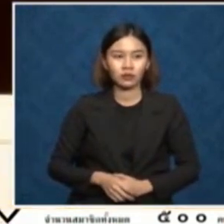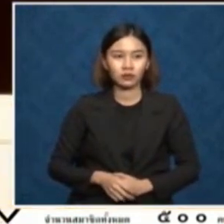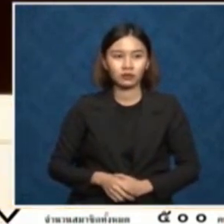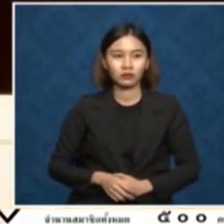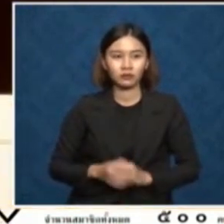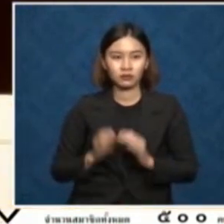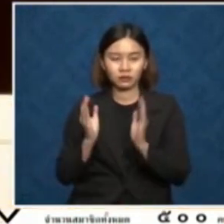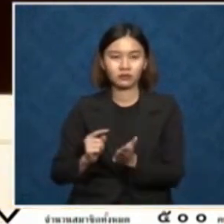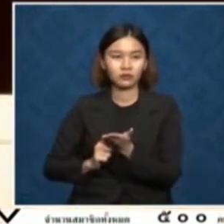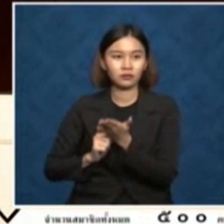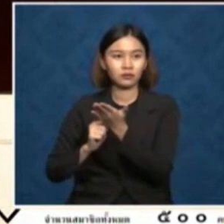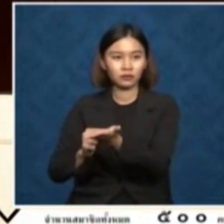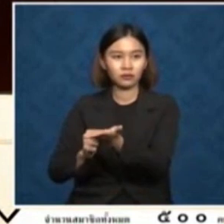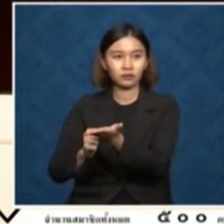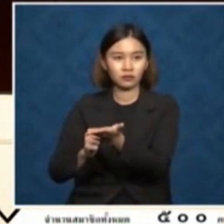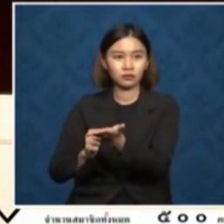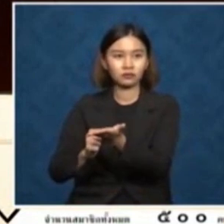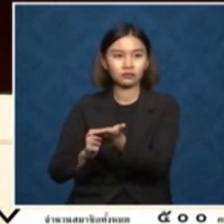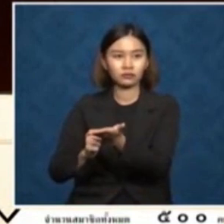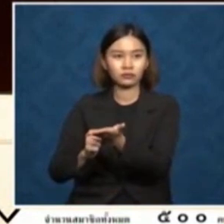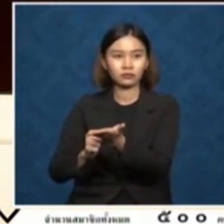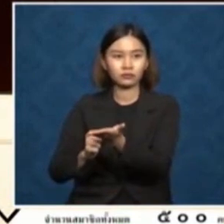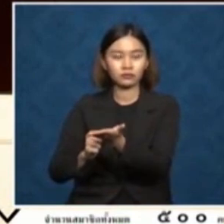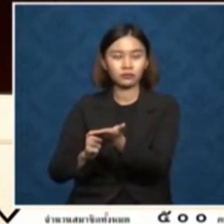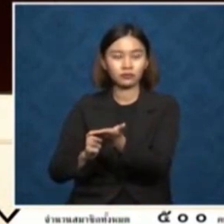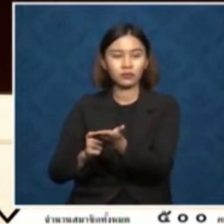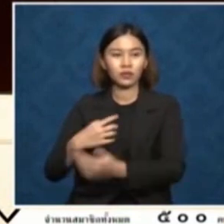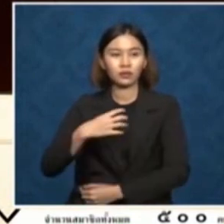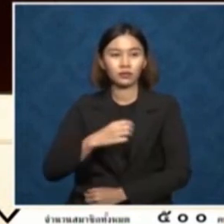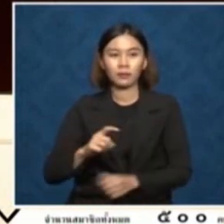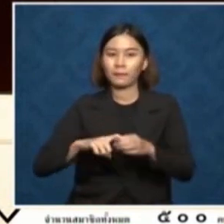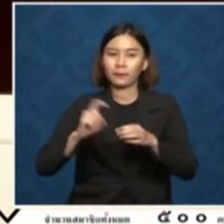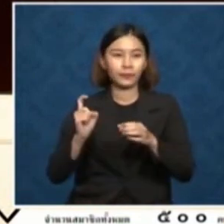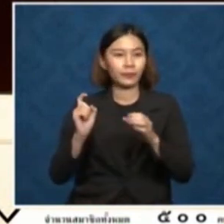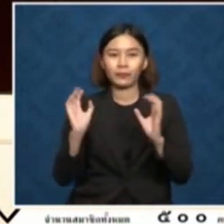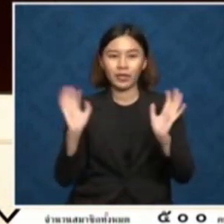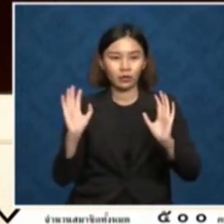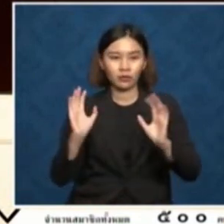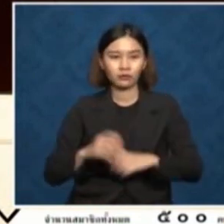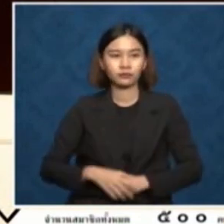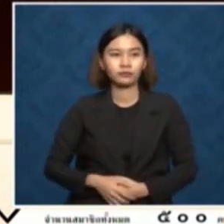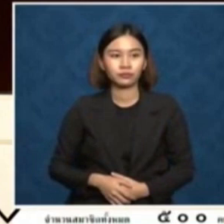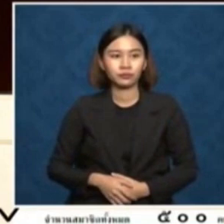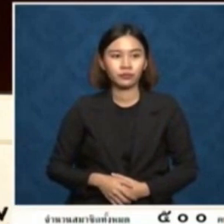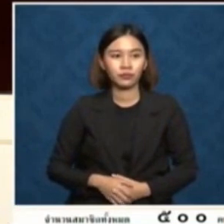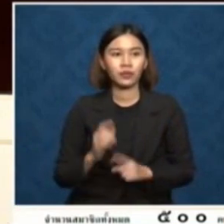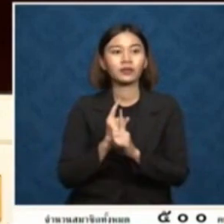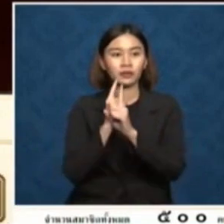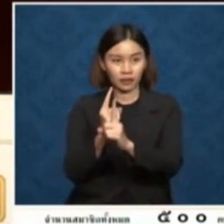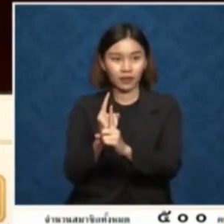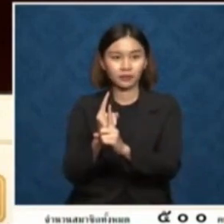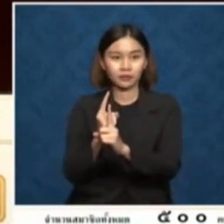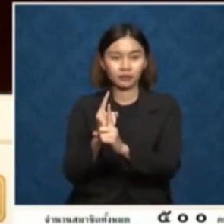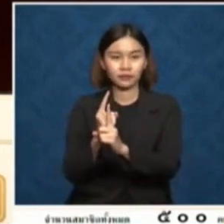ครับท่านผู้เสนอนะครับยืนยันที่จะไม่ถอนนะครับก็เป็นไปต